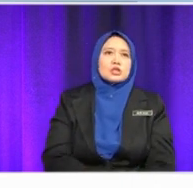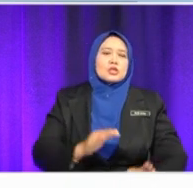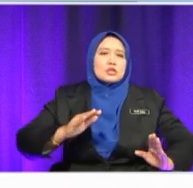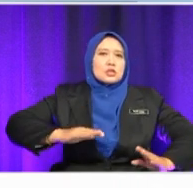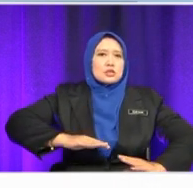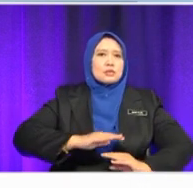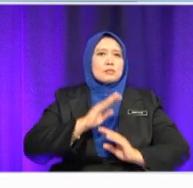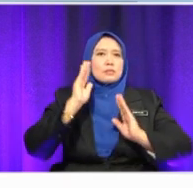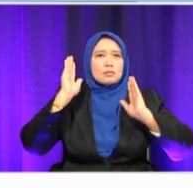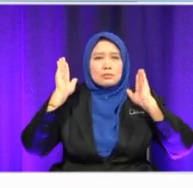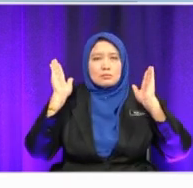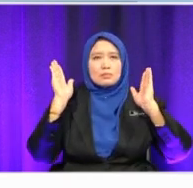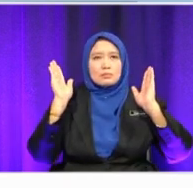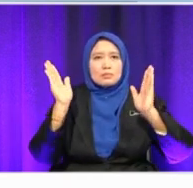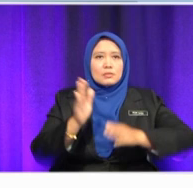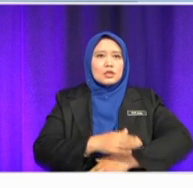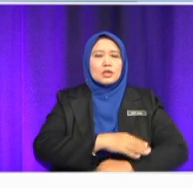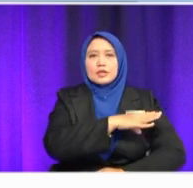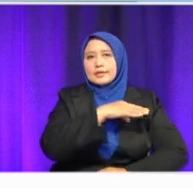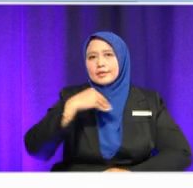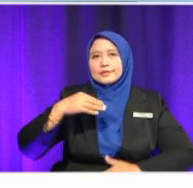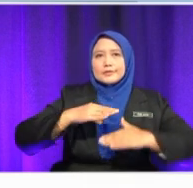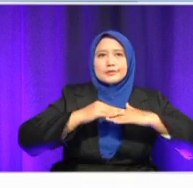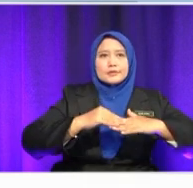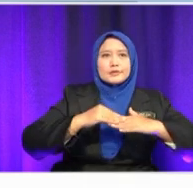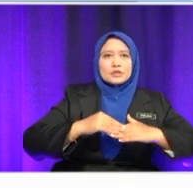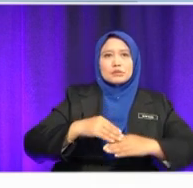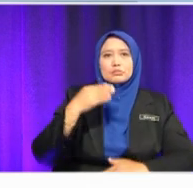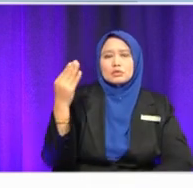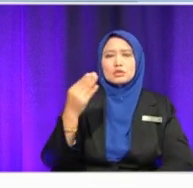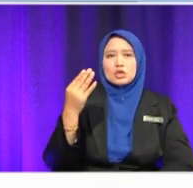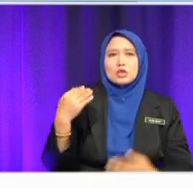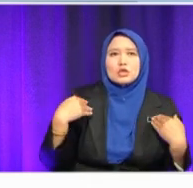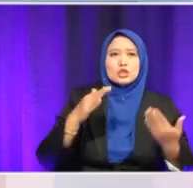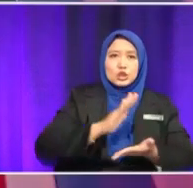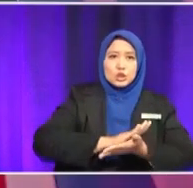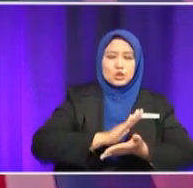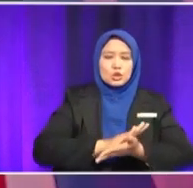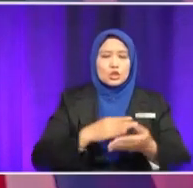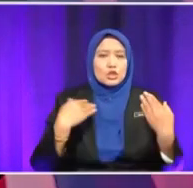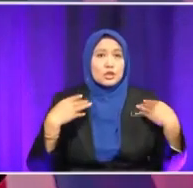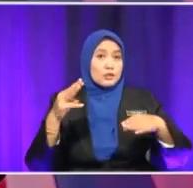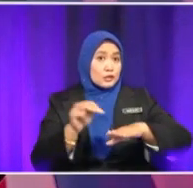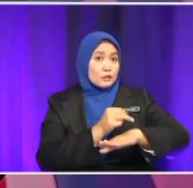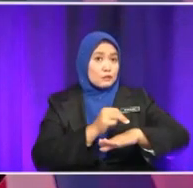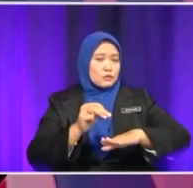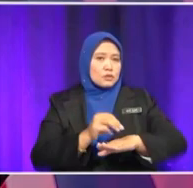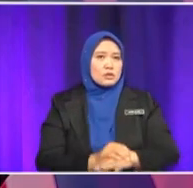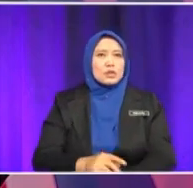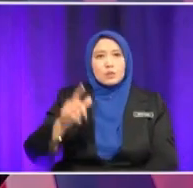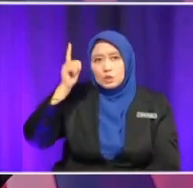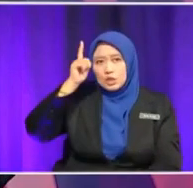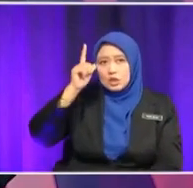dan juga ada setengah-setengah sekolah yang ada musisi yang akan dinilai ya dari segi